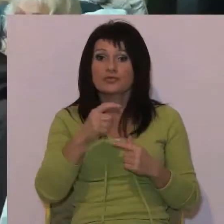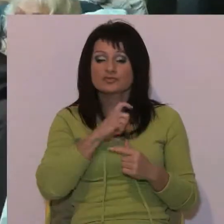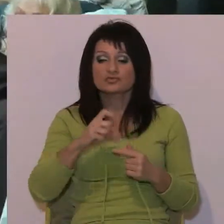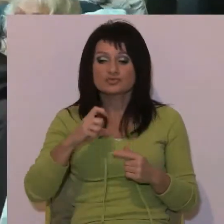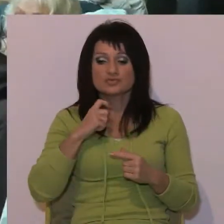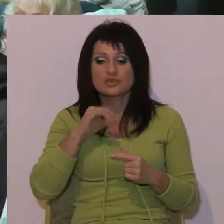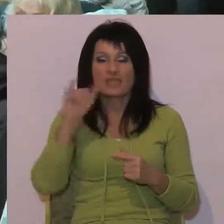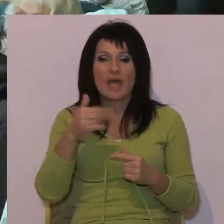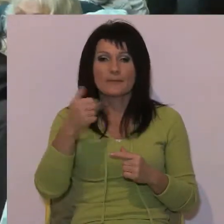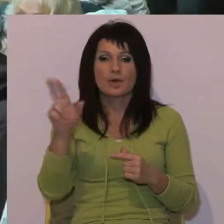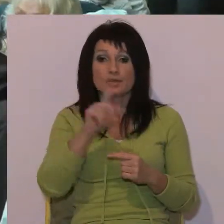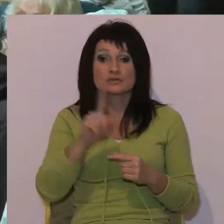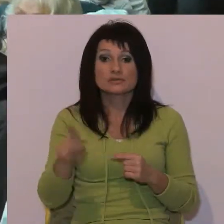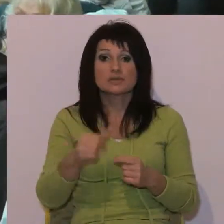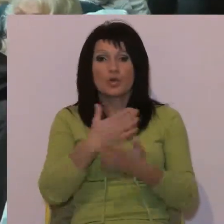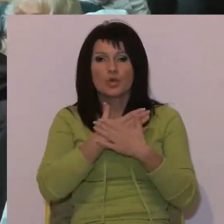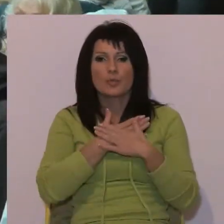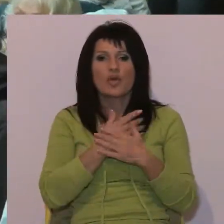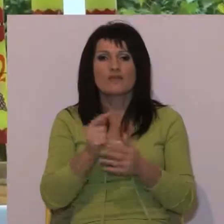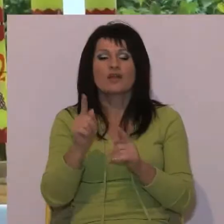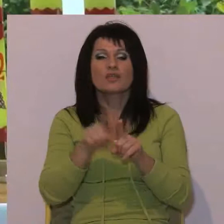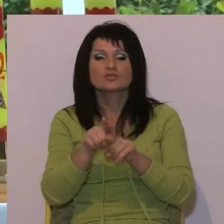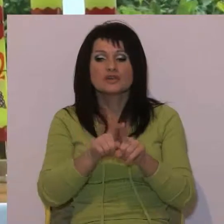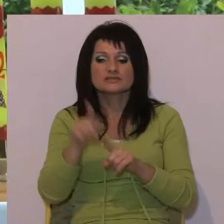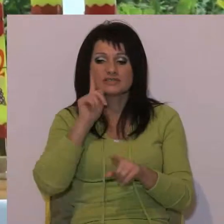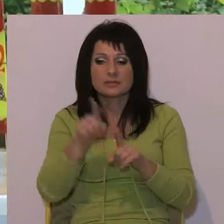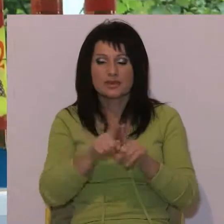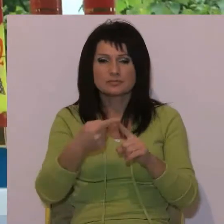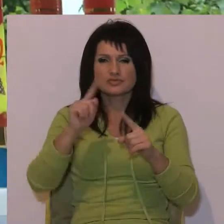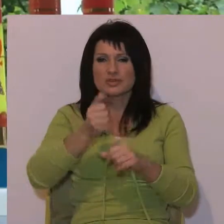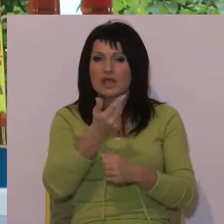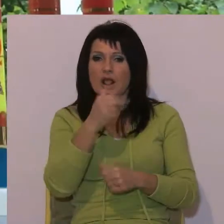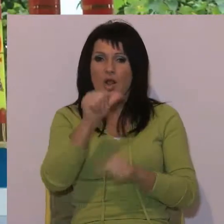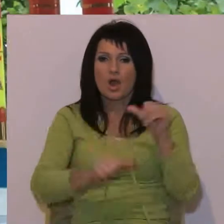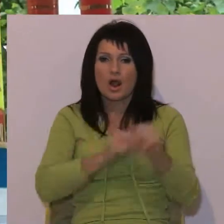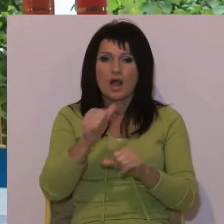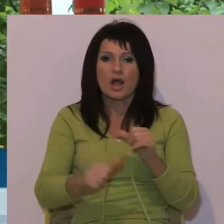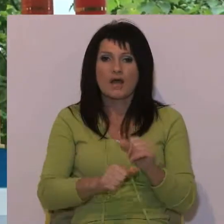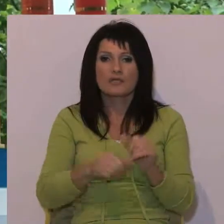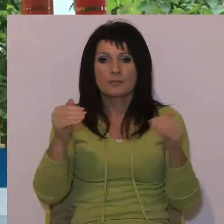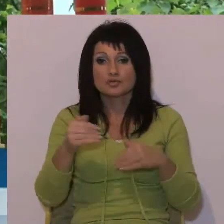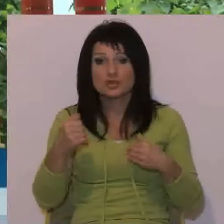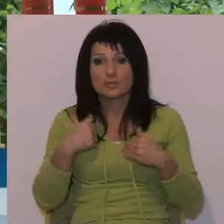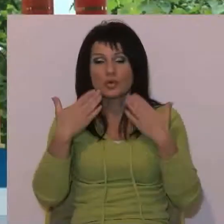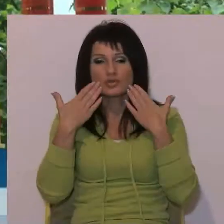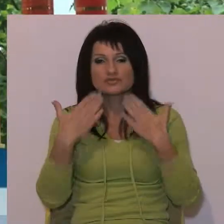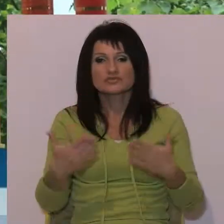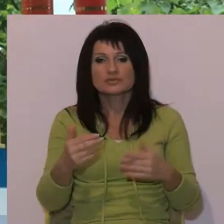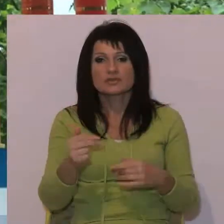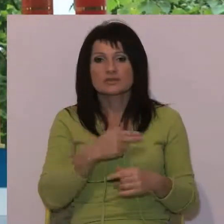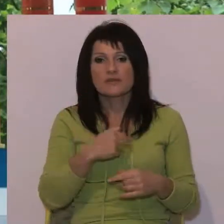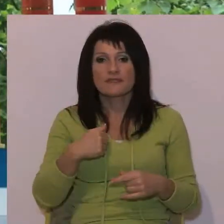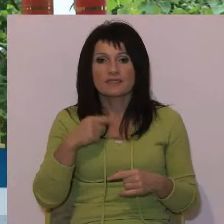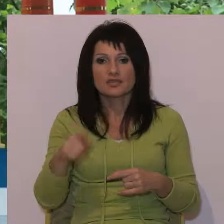Umiłowany Chrystusie Panu, drodzy siostry i bracia, przed kilku laty można było dzięki prasie